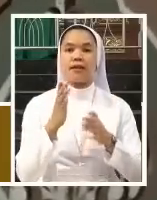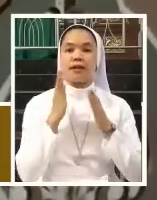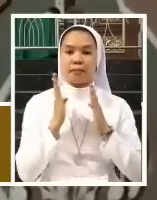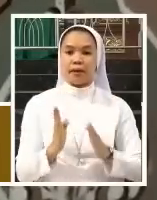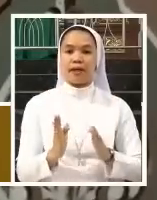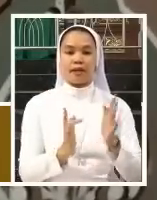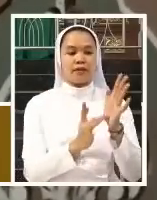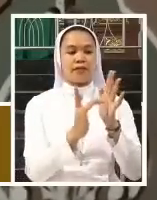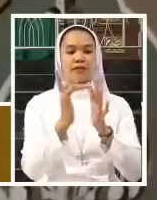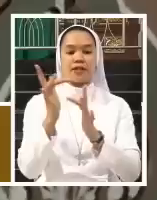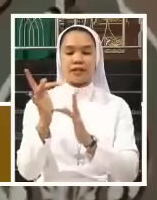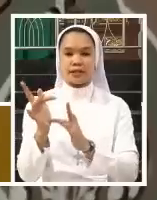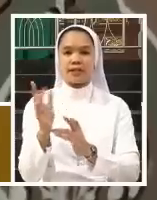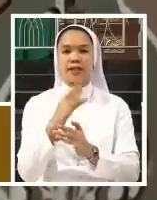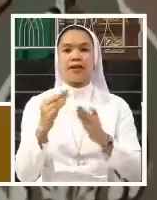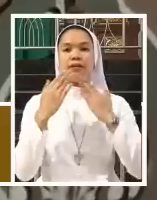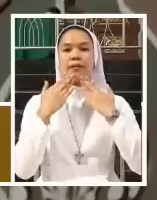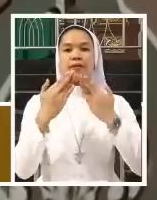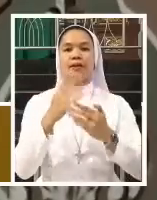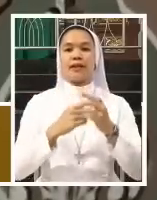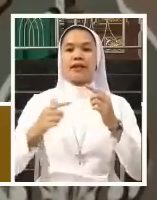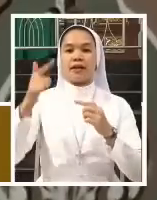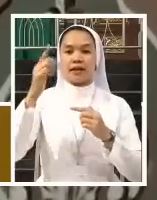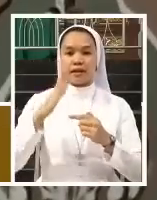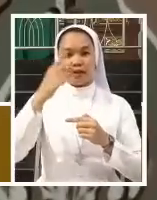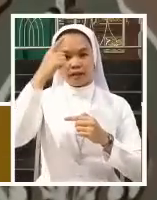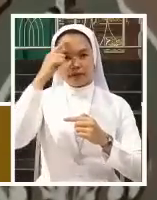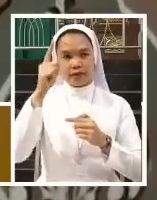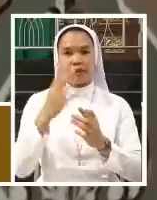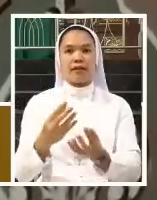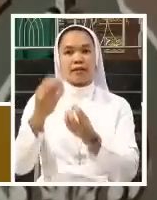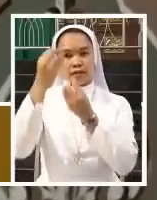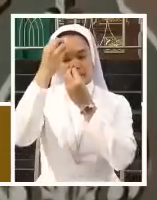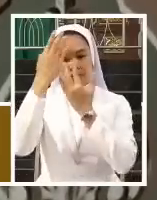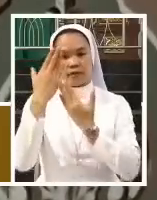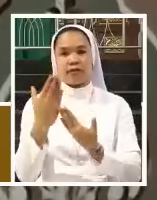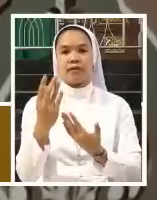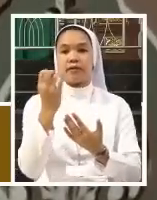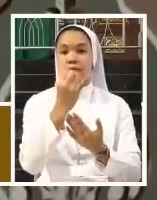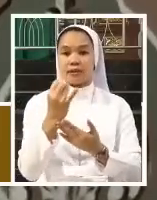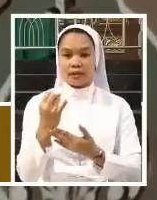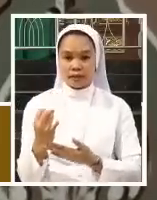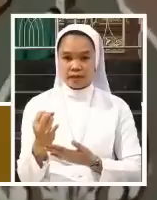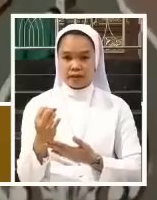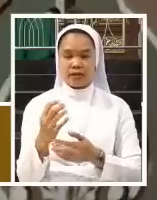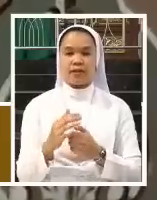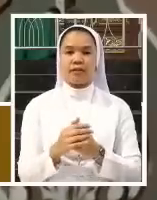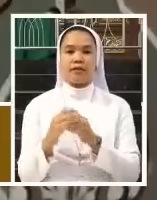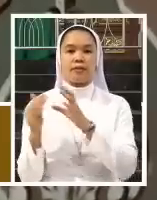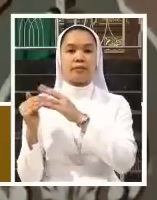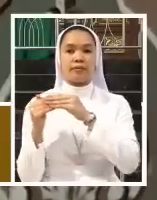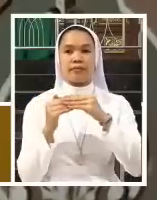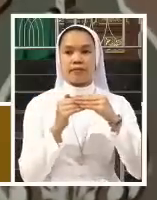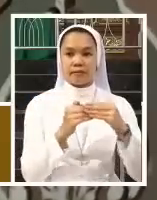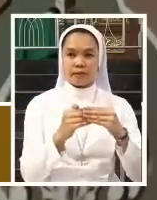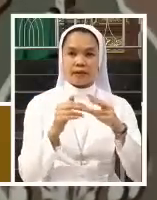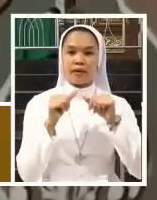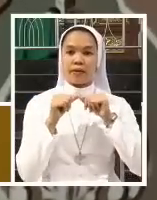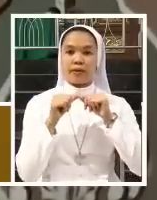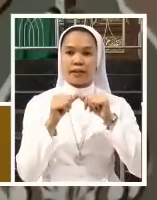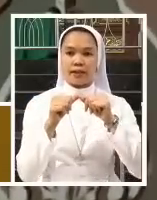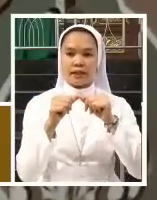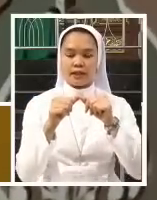Jesus. And we thank God for giving us the instruments needed para padanay niya